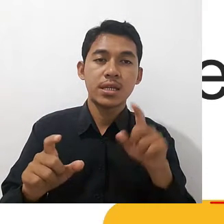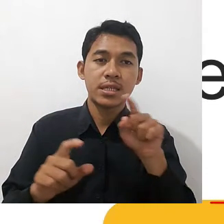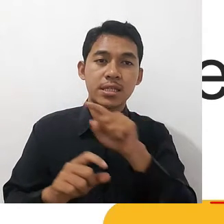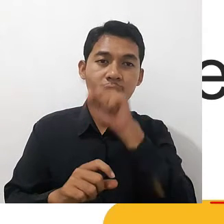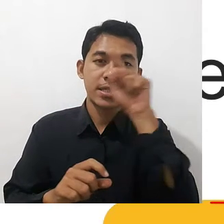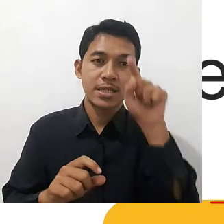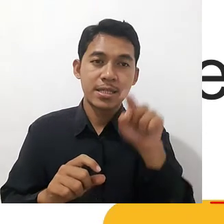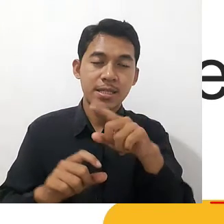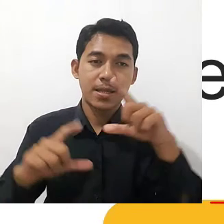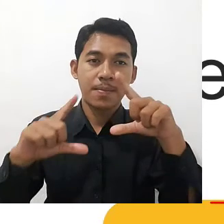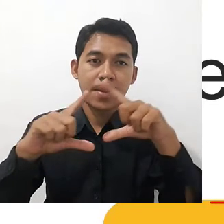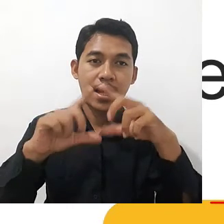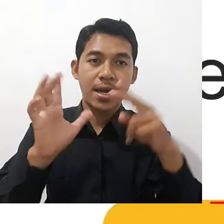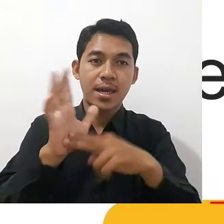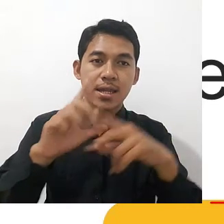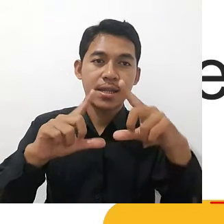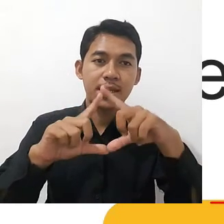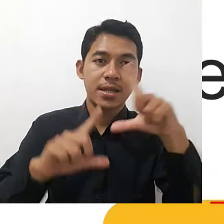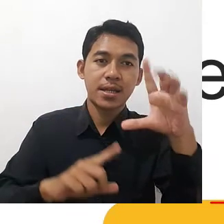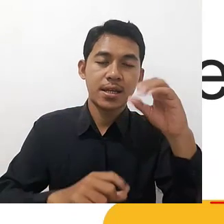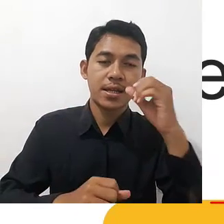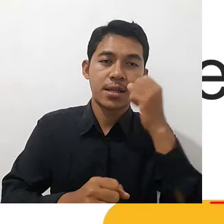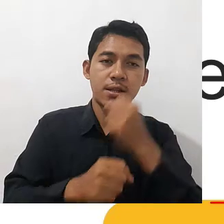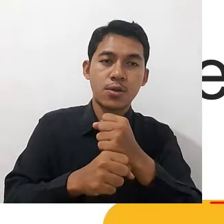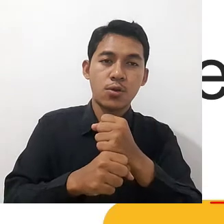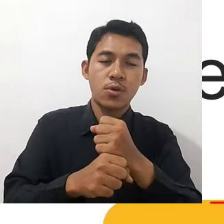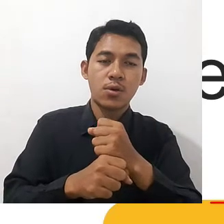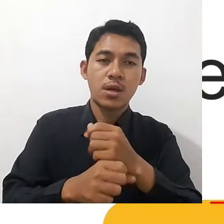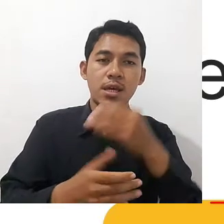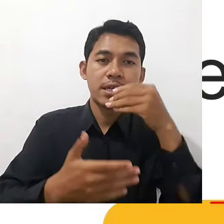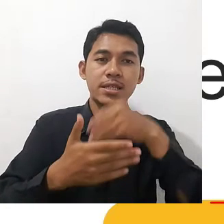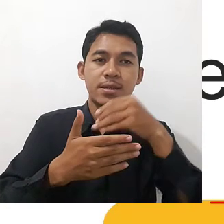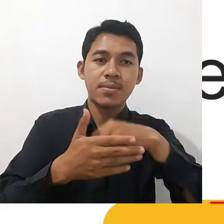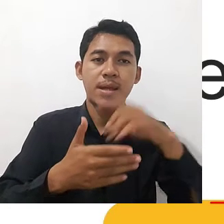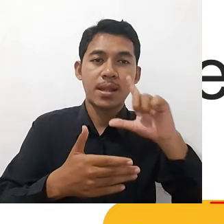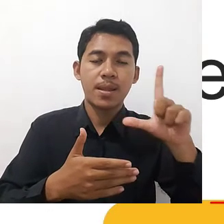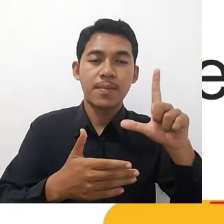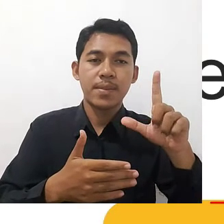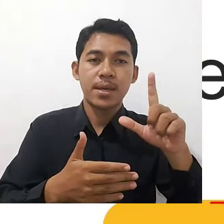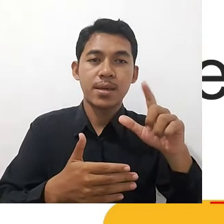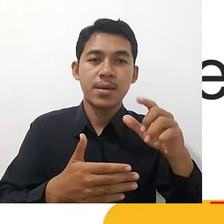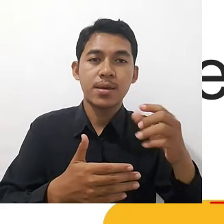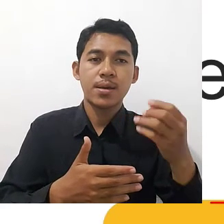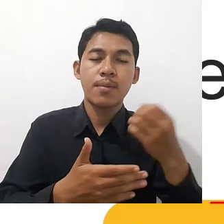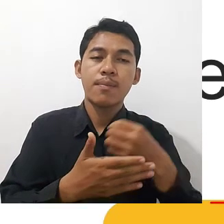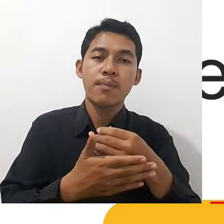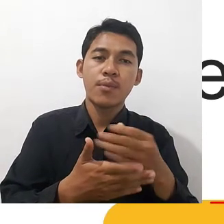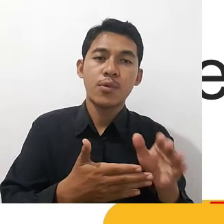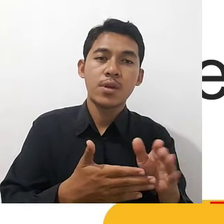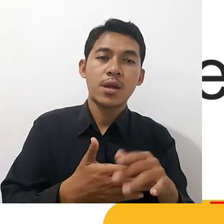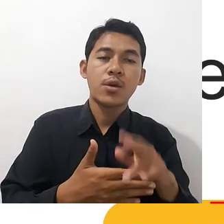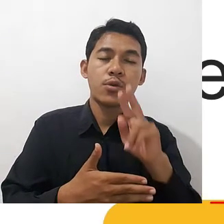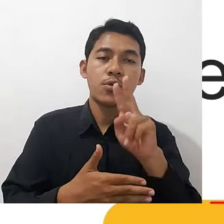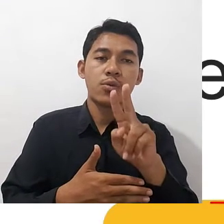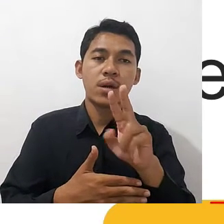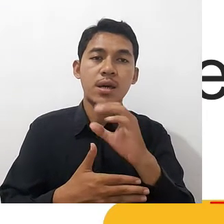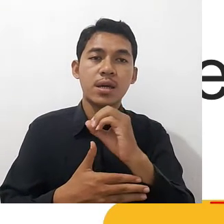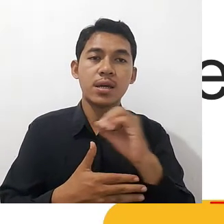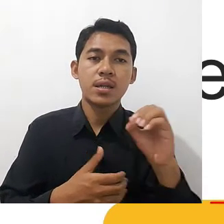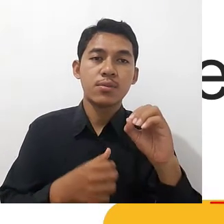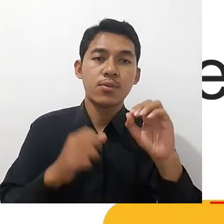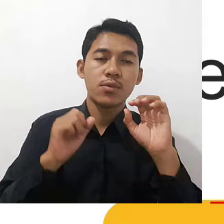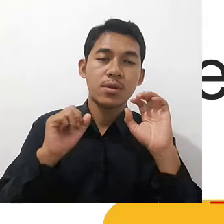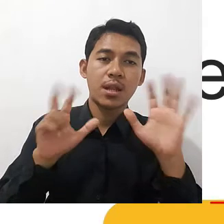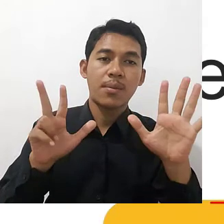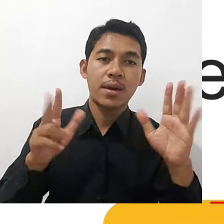sistem analog. Nah, kemudian yang ketiga itu penyimpanan yang lebih mudah. Mungkin teman-teman tahu ya, kalau zaman-zaman tahun 2008 tuh ada yang